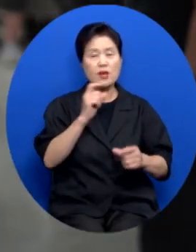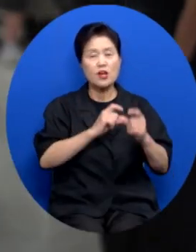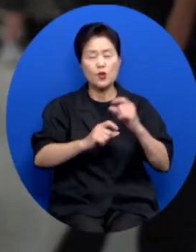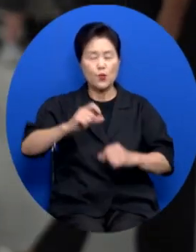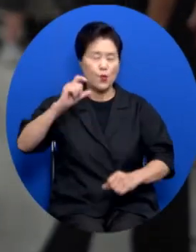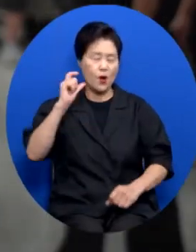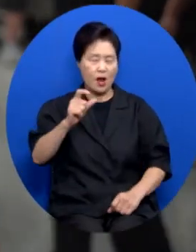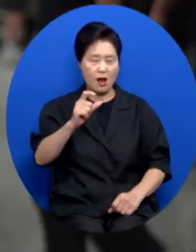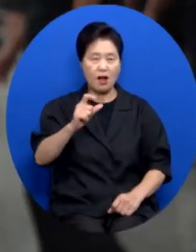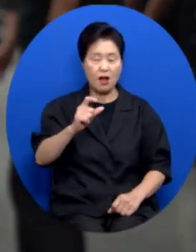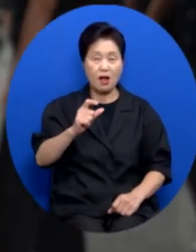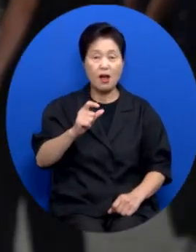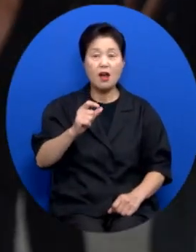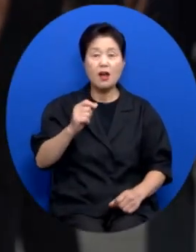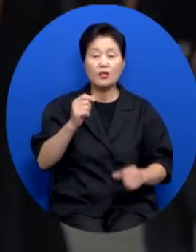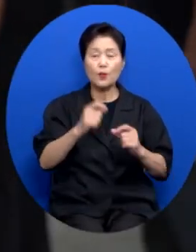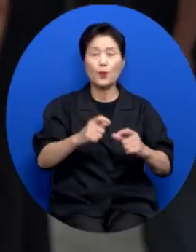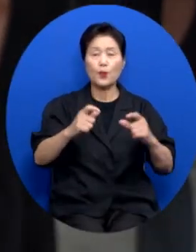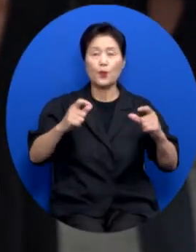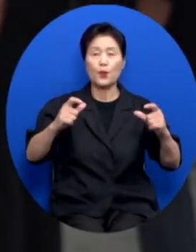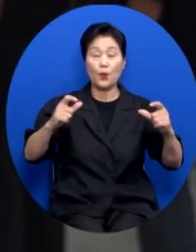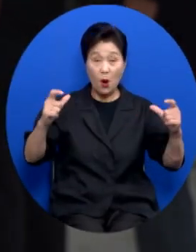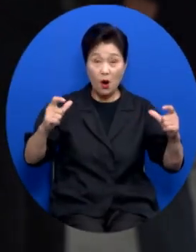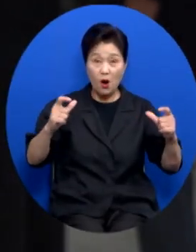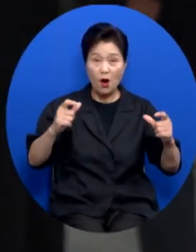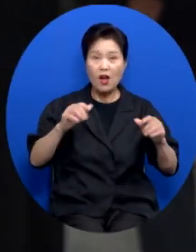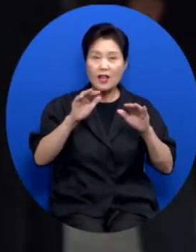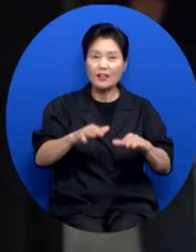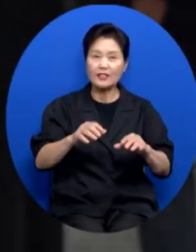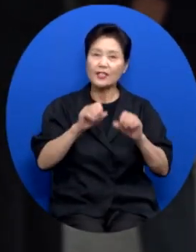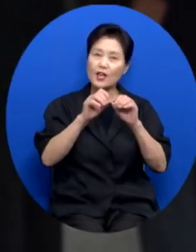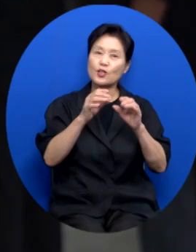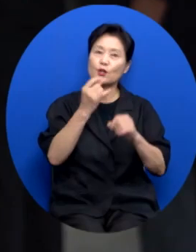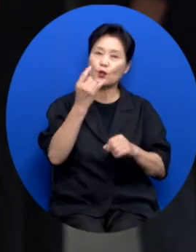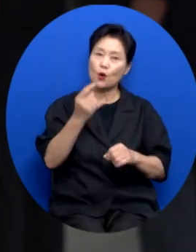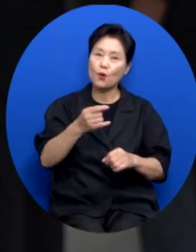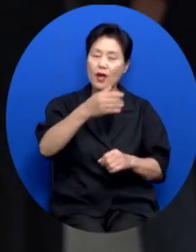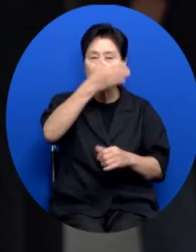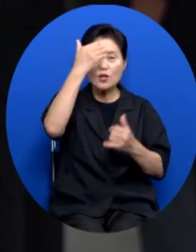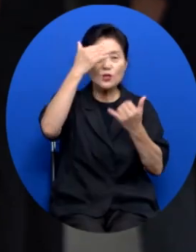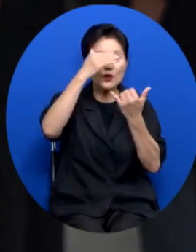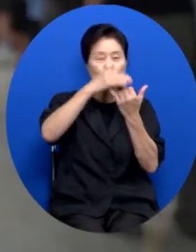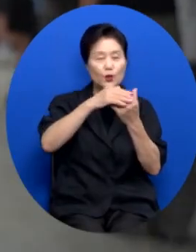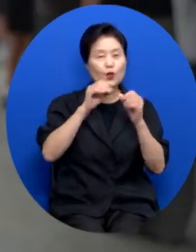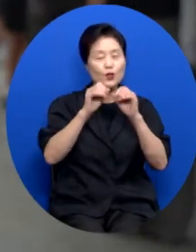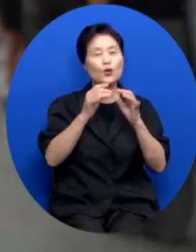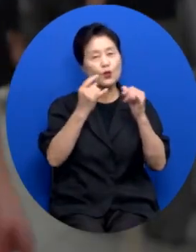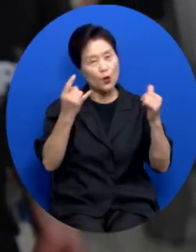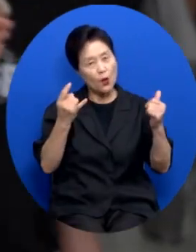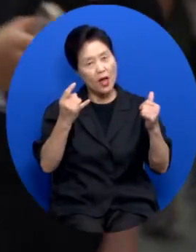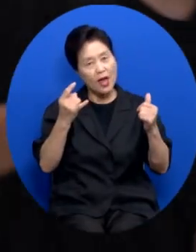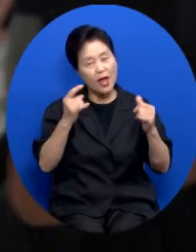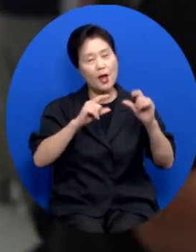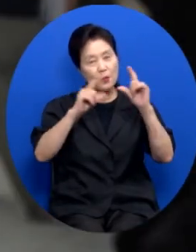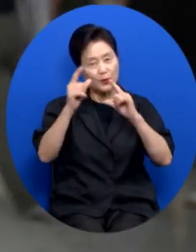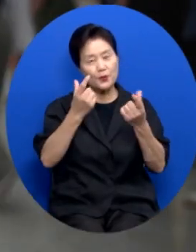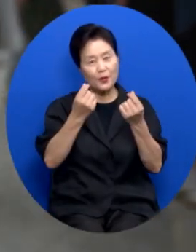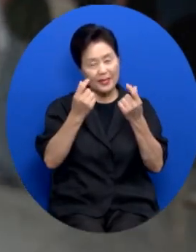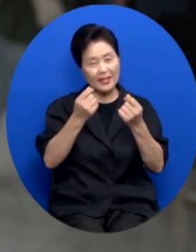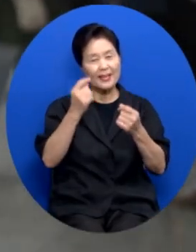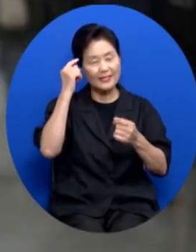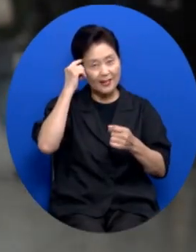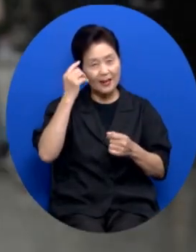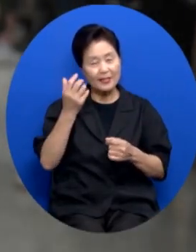없고 이것은 더 커질 수밖에 없고 현대 선교의 청소년 선교의 트렌드가 아닌가. 이미 아래로부터 되어지고